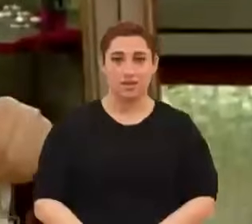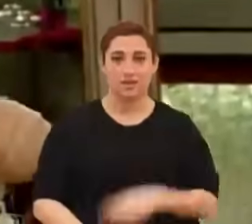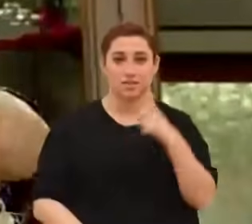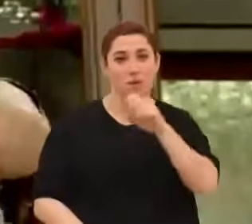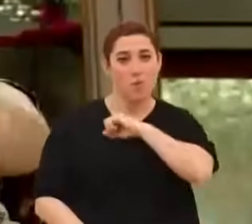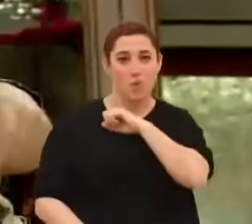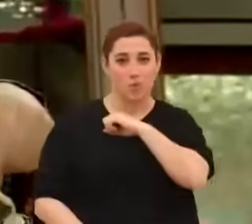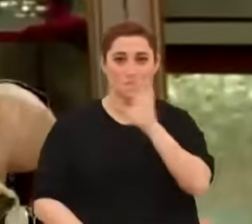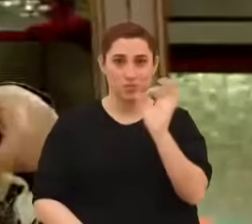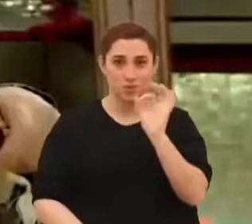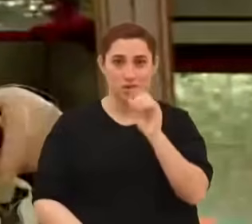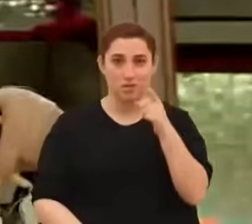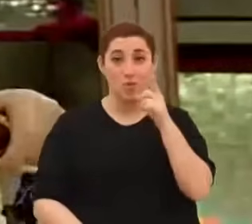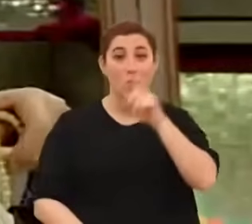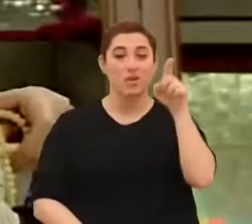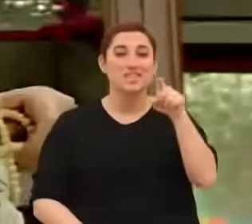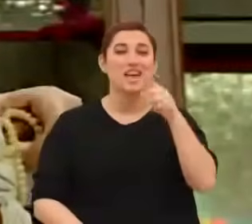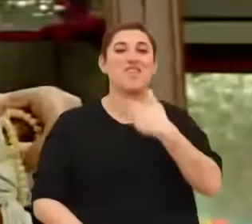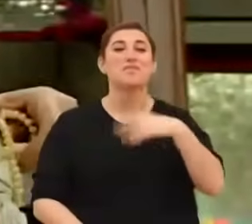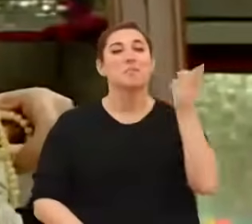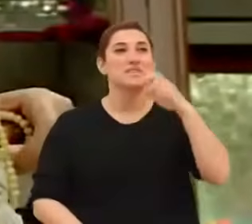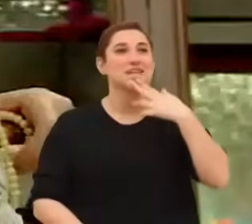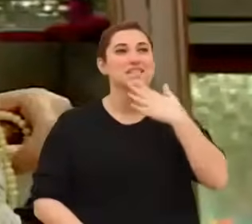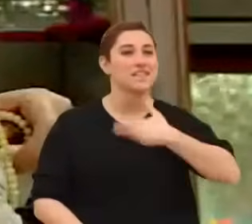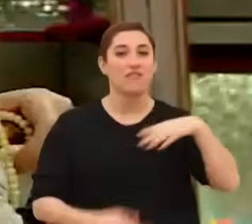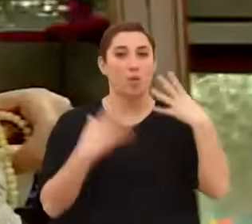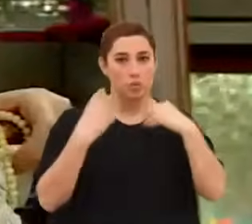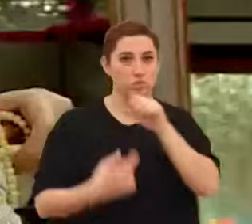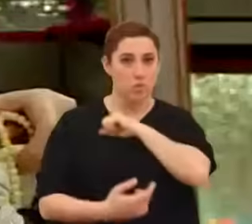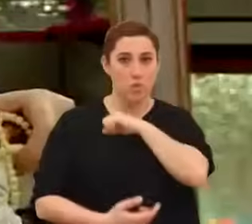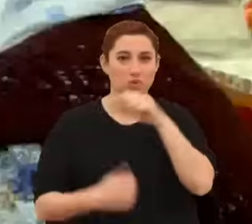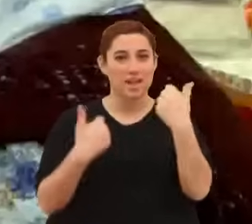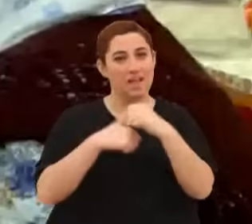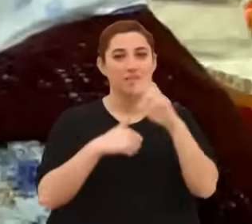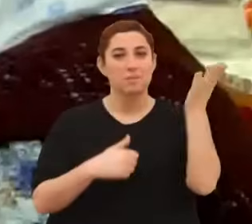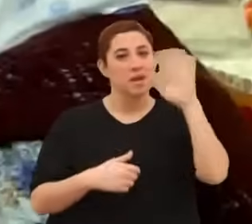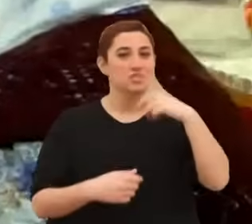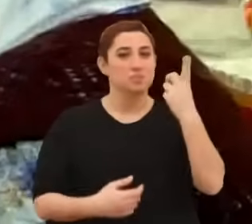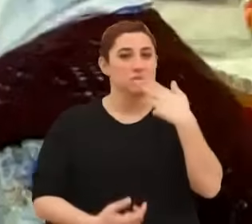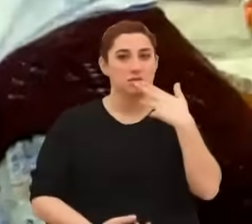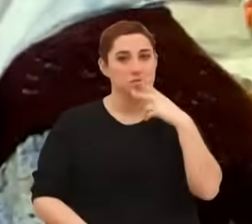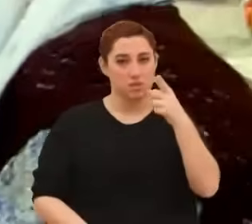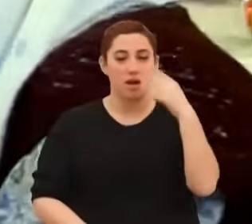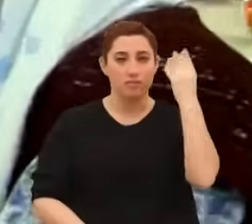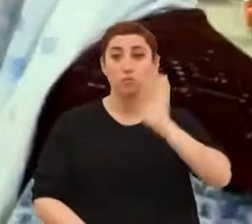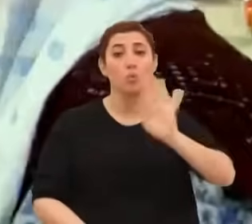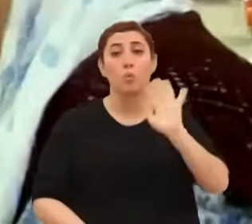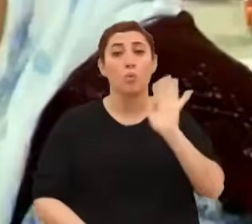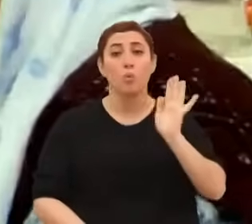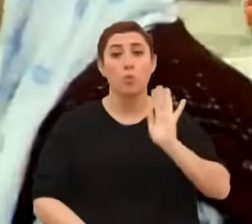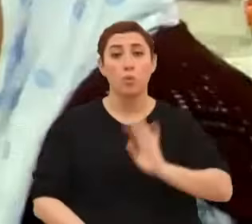Sen korkaysın değil mi? O orada sevmezsin başka bir kızı. Ha? Evlenmezsin başkasıyla. Anladım ben seni.